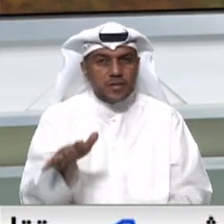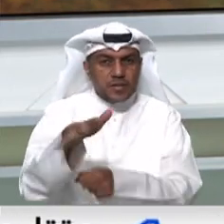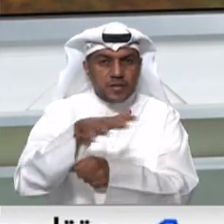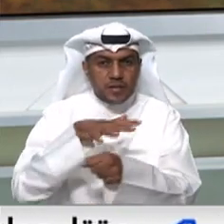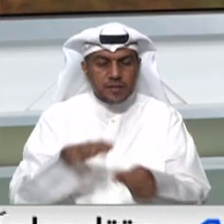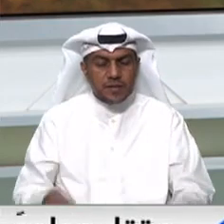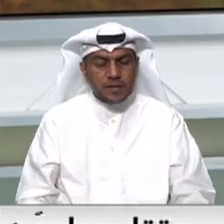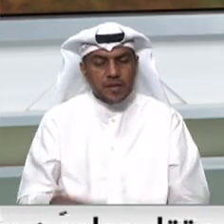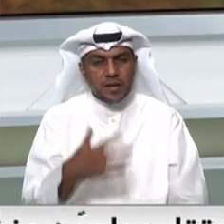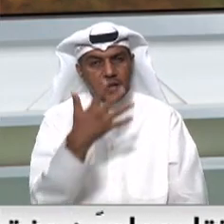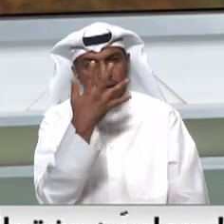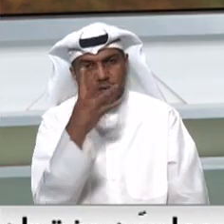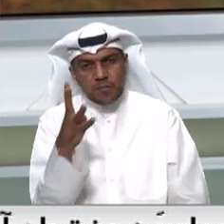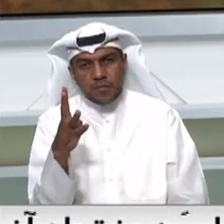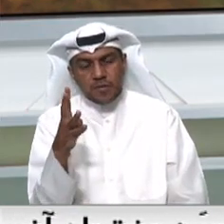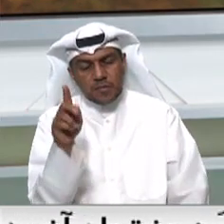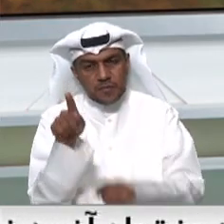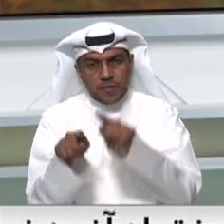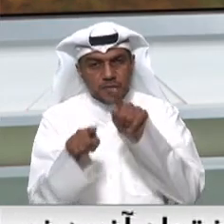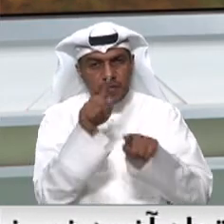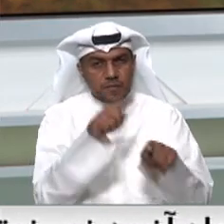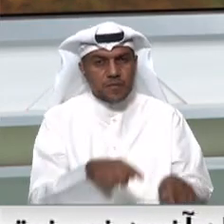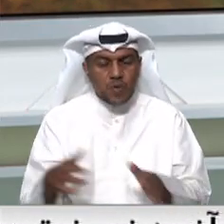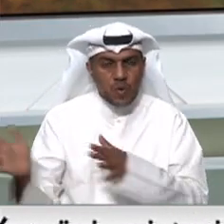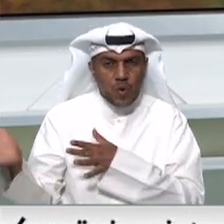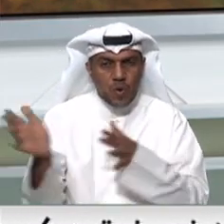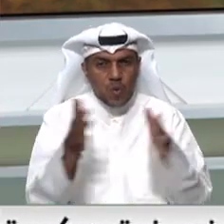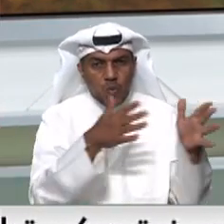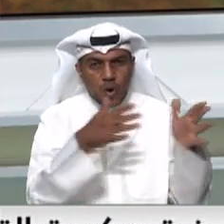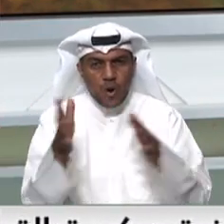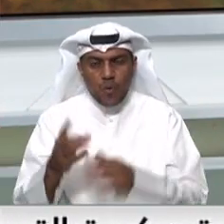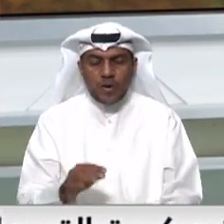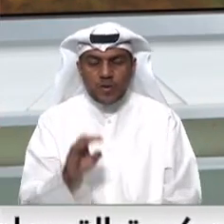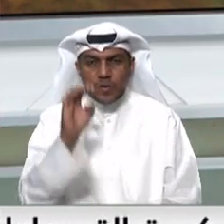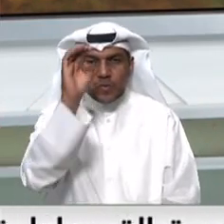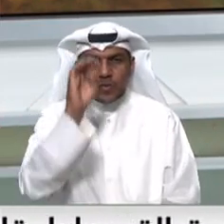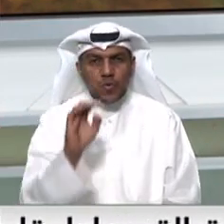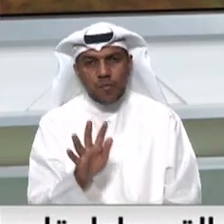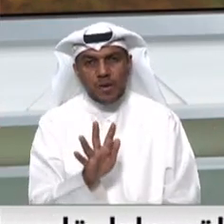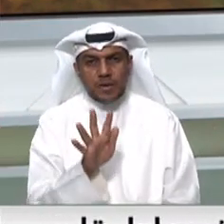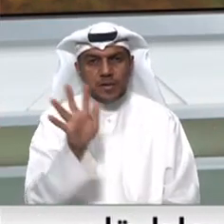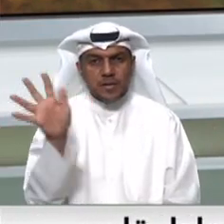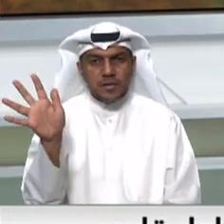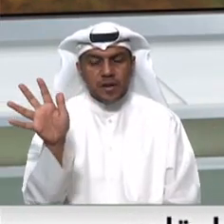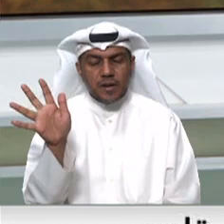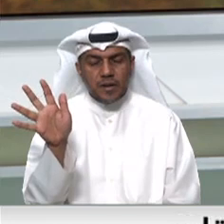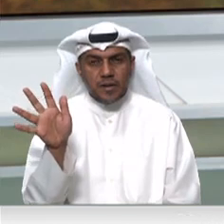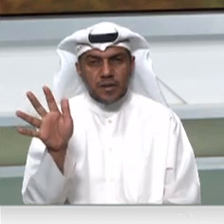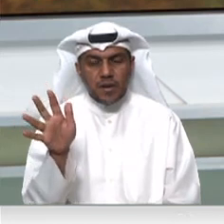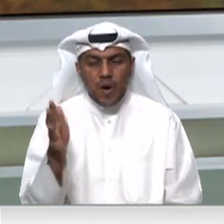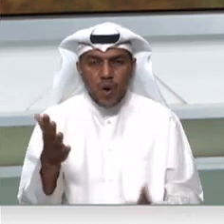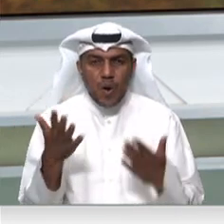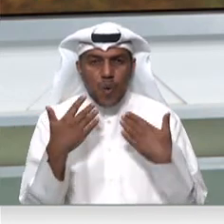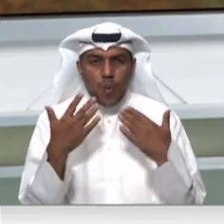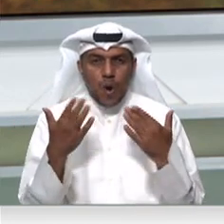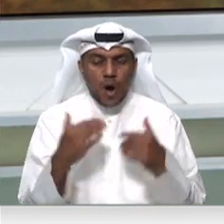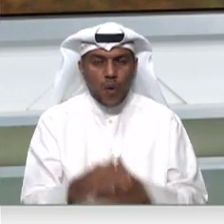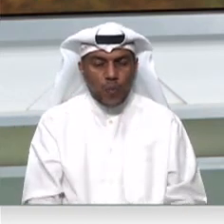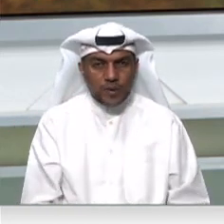إلى 45 درجة مئوية. الرياح بشكل عام راح تكون رياح جنوبية شرقية خفيفة لو معتدلة السرعة،